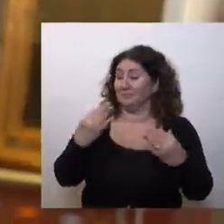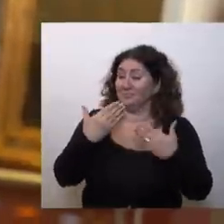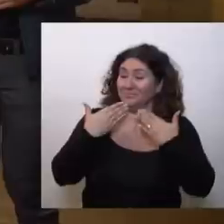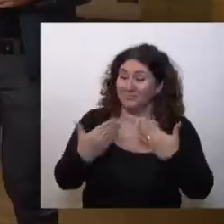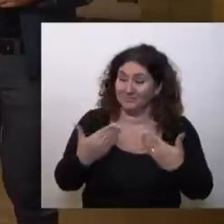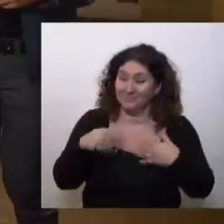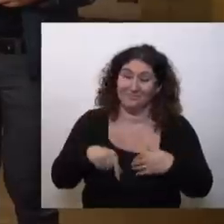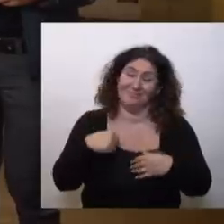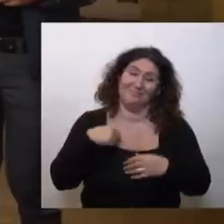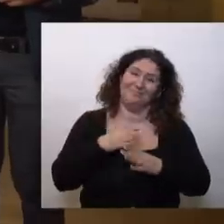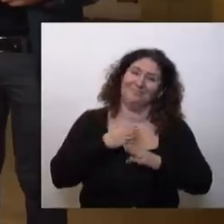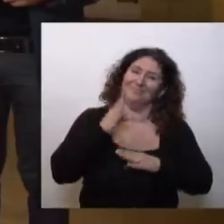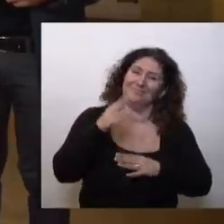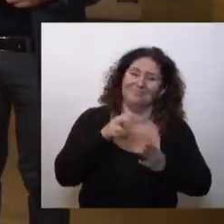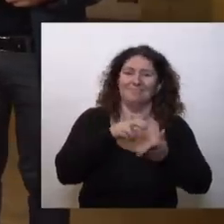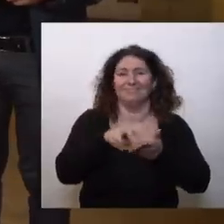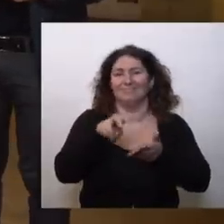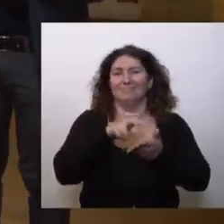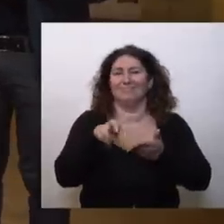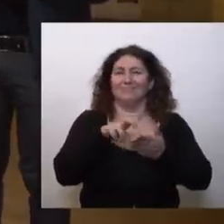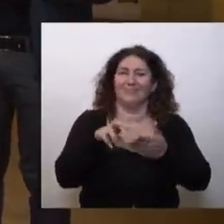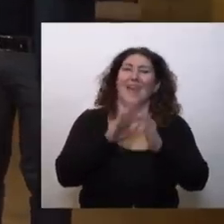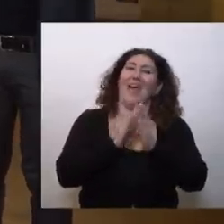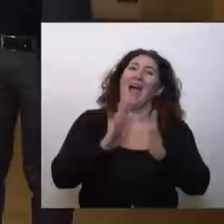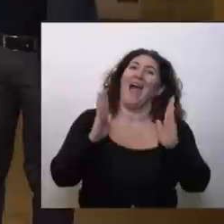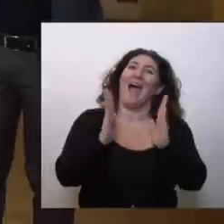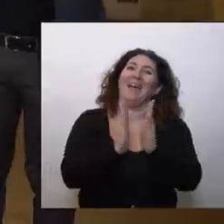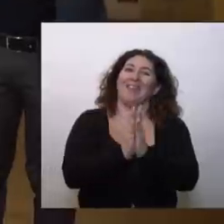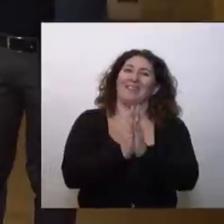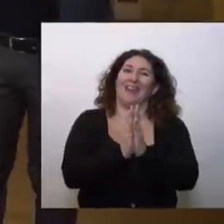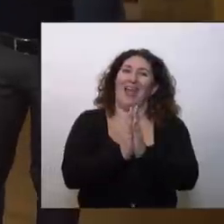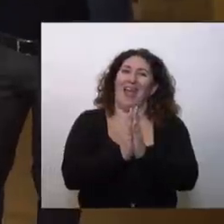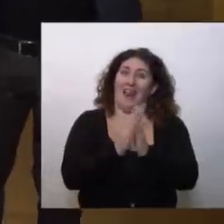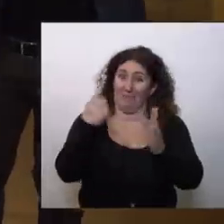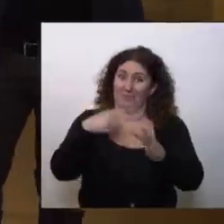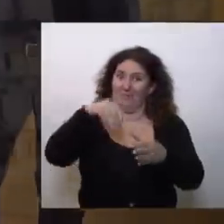la cattedrale, dov'è la sindone. Andiamo.